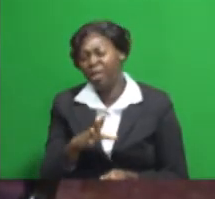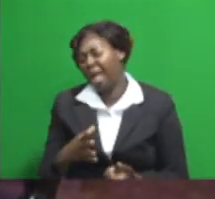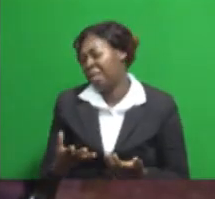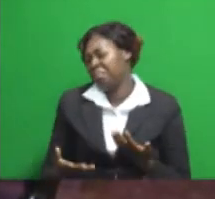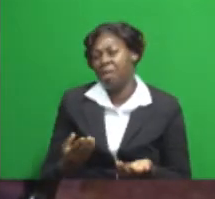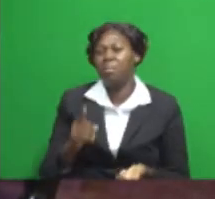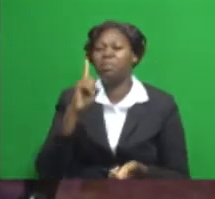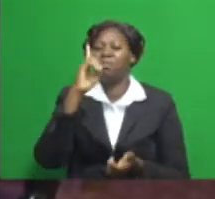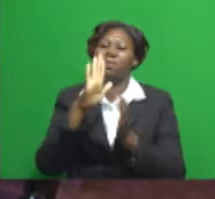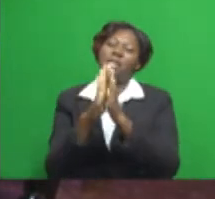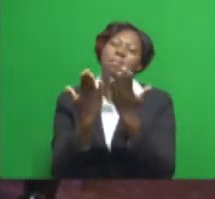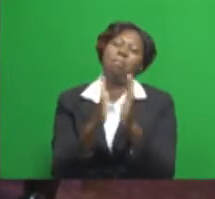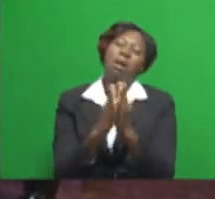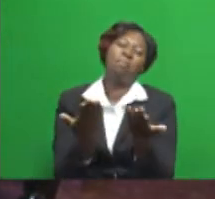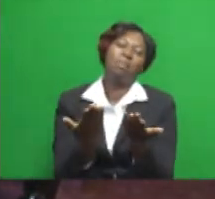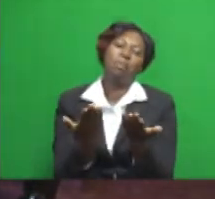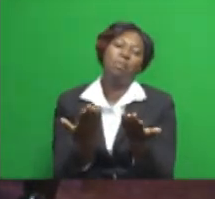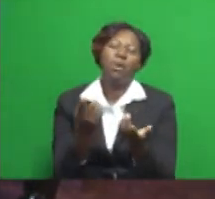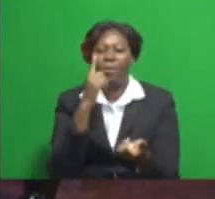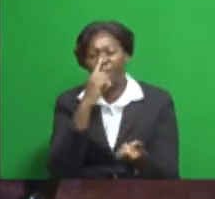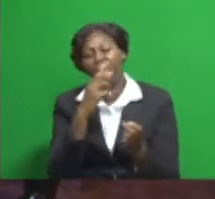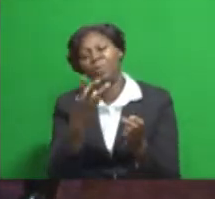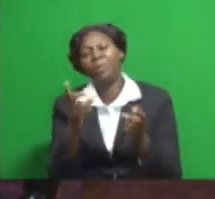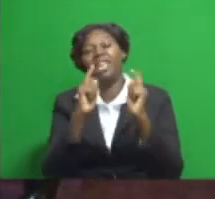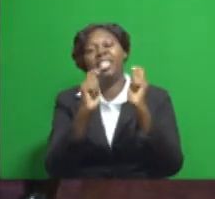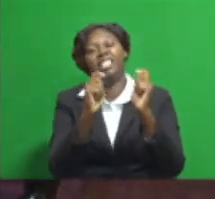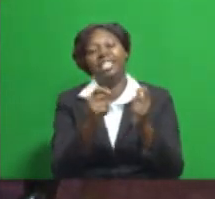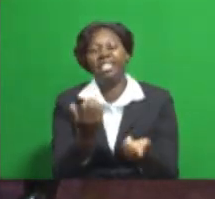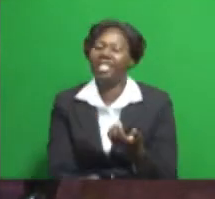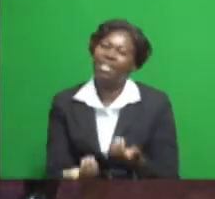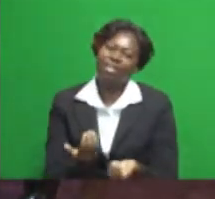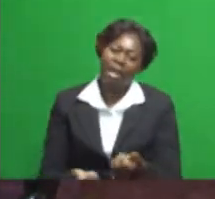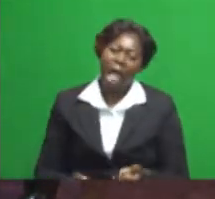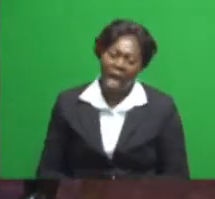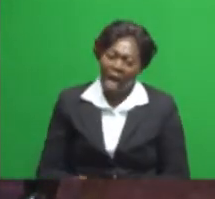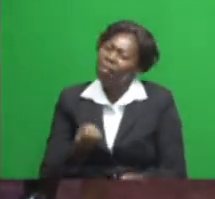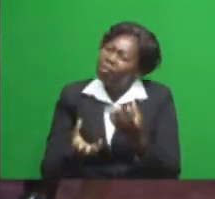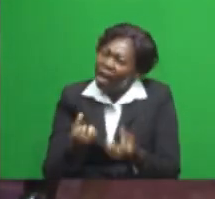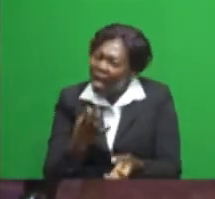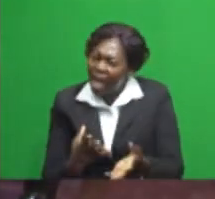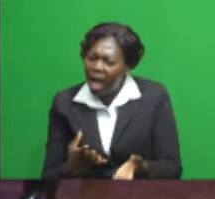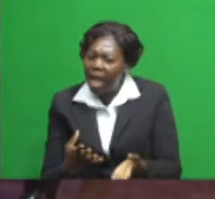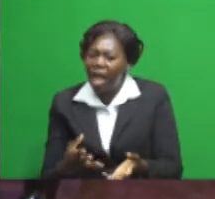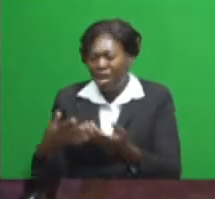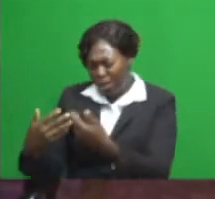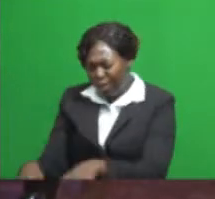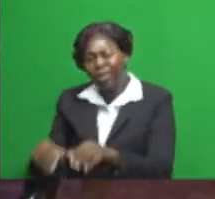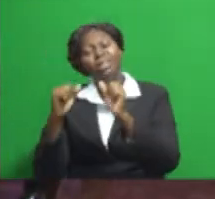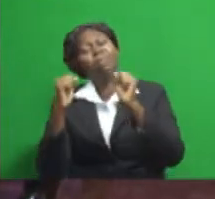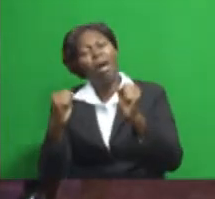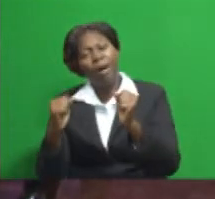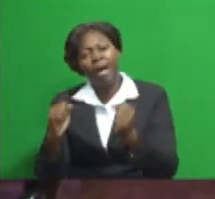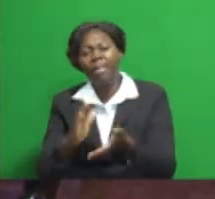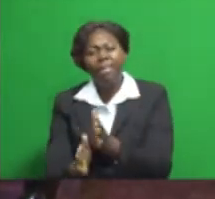yakunetse zvino tichiti chavada kuzeve inoita nge Bible kuti moto chayo katadze kupisa saka zvopisa zvaita nge zvinhu